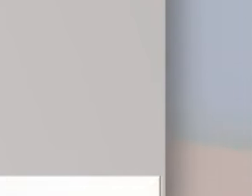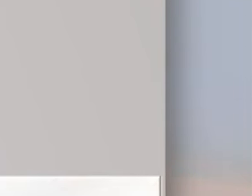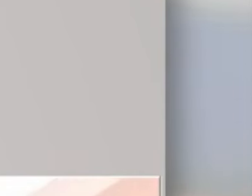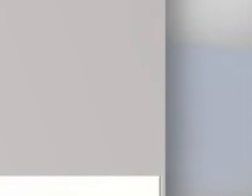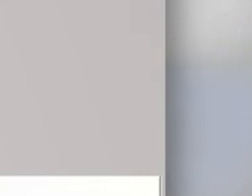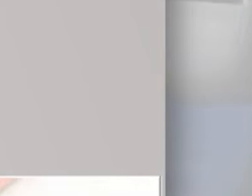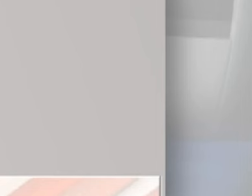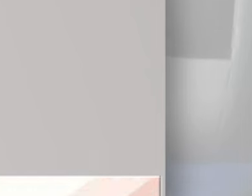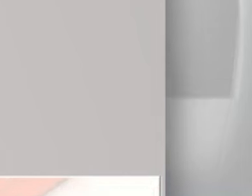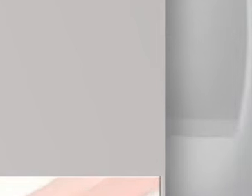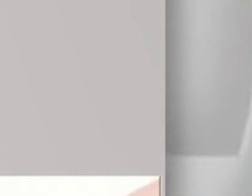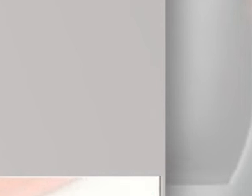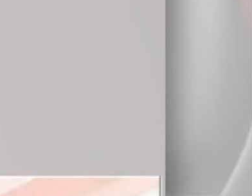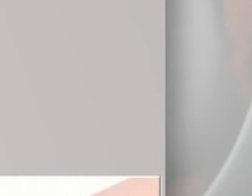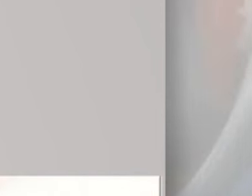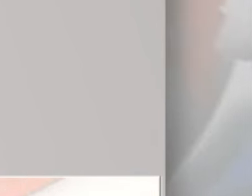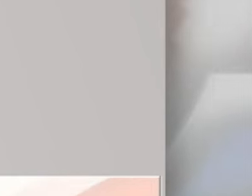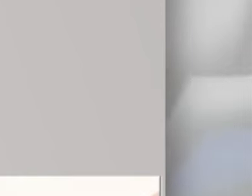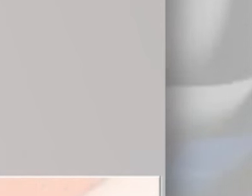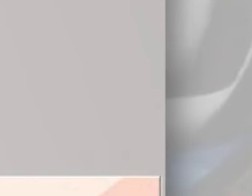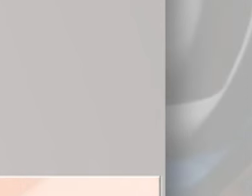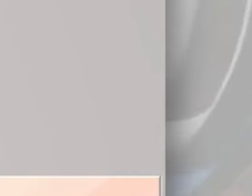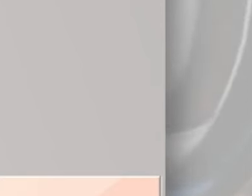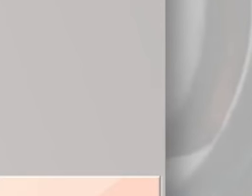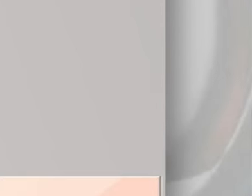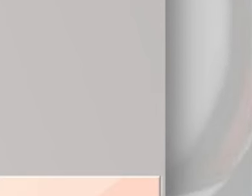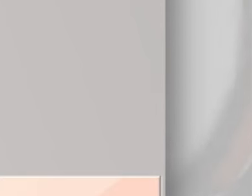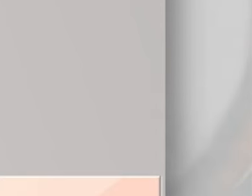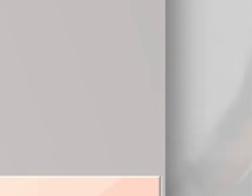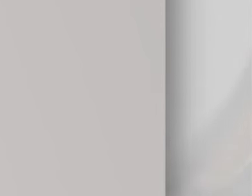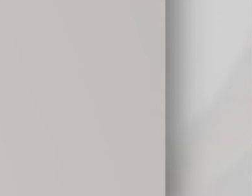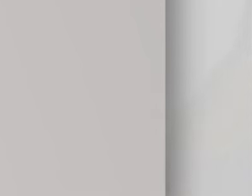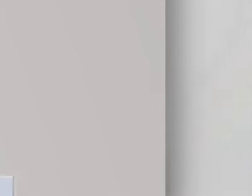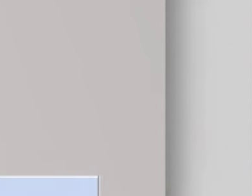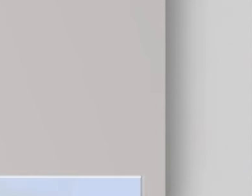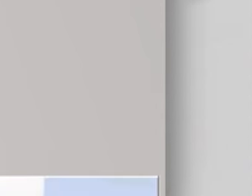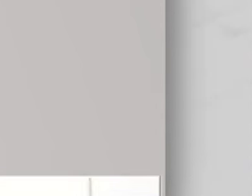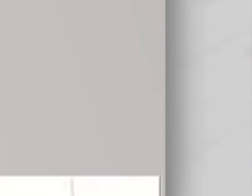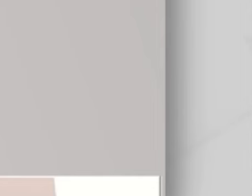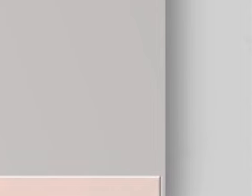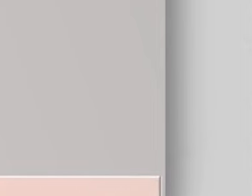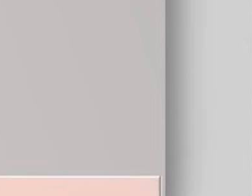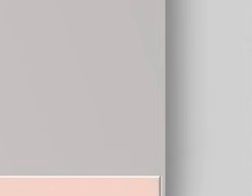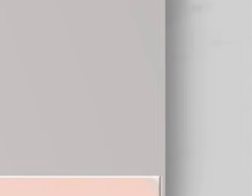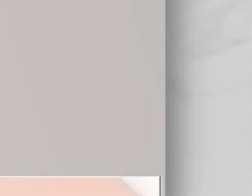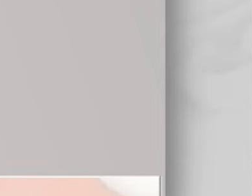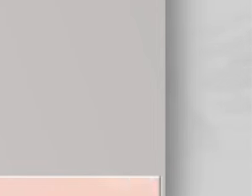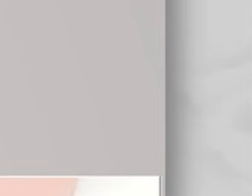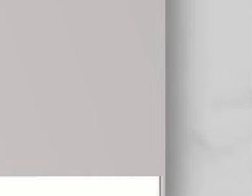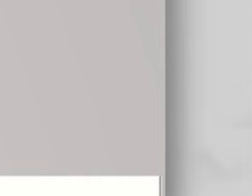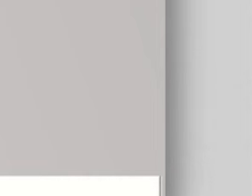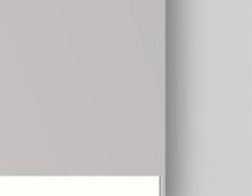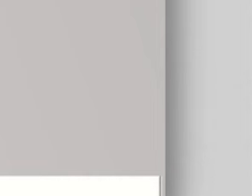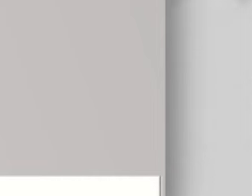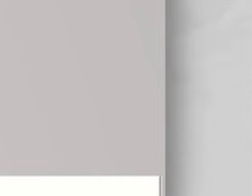bei nafuu, kutupiliwa mbali kwa afisi za wake wa rais na naibu wake, kupinga kutumwa kwa afisa wa